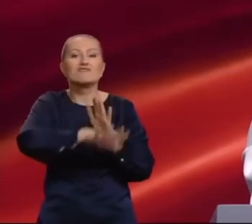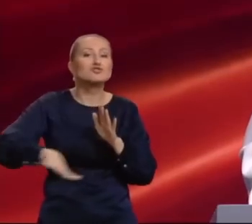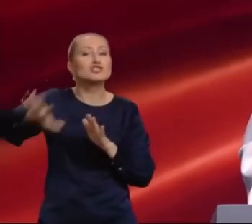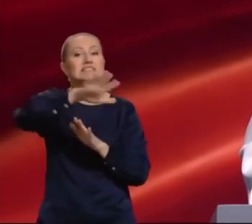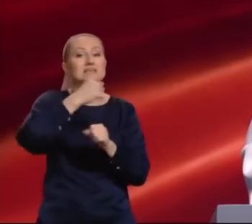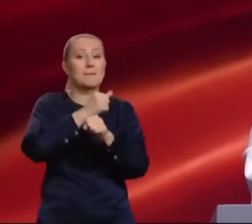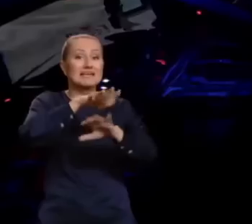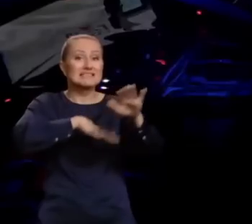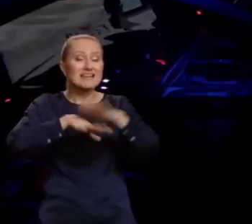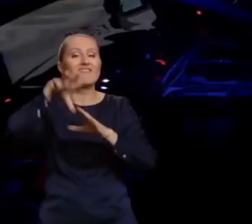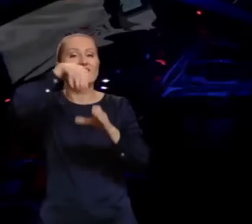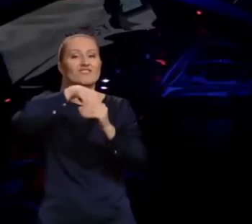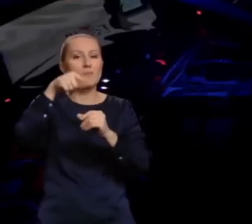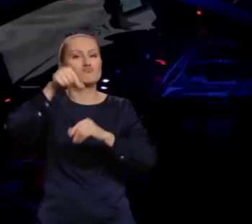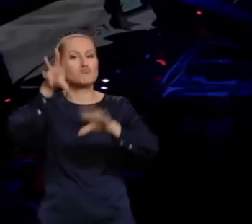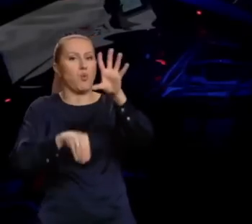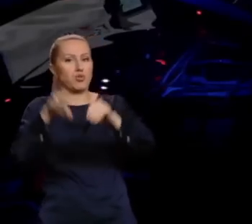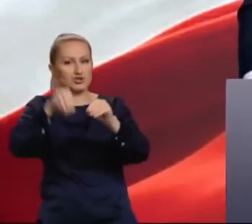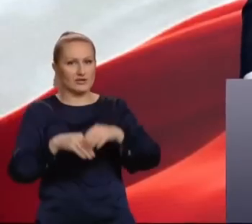w budżetówce.